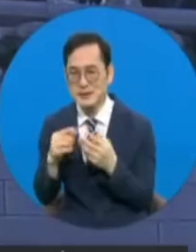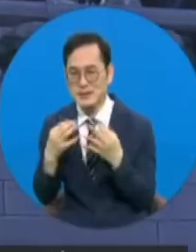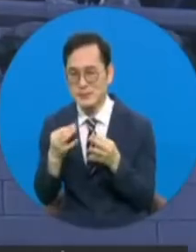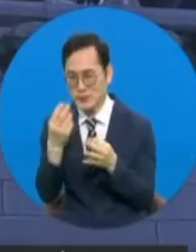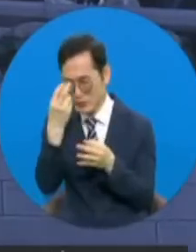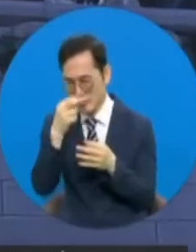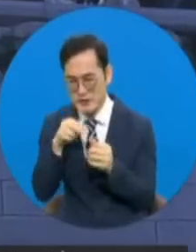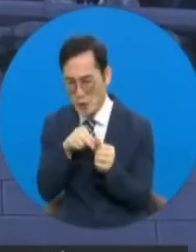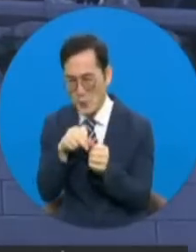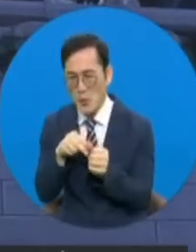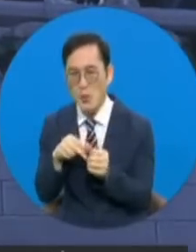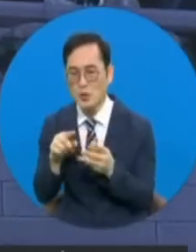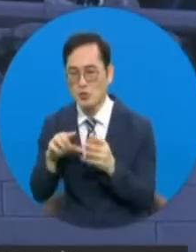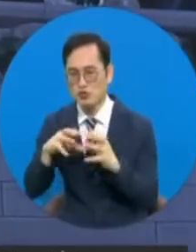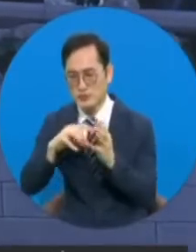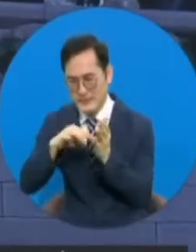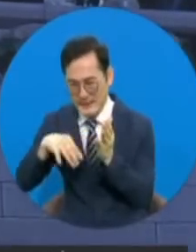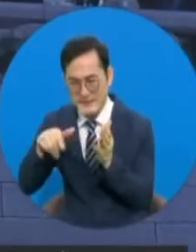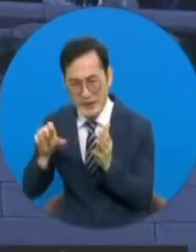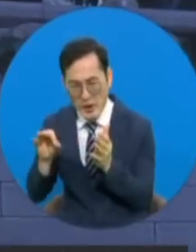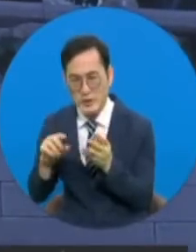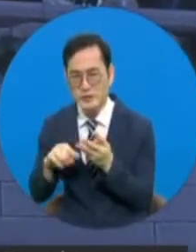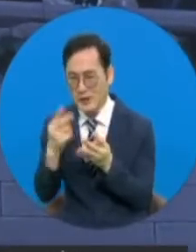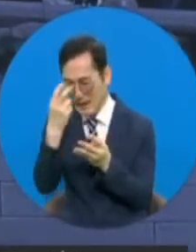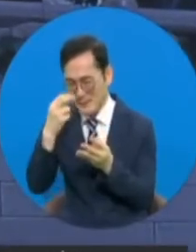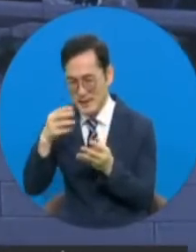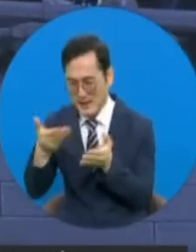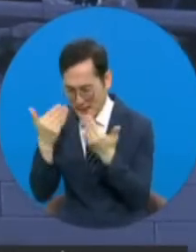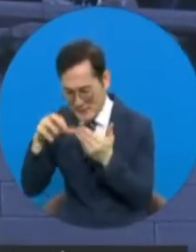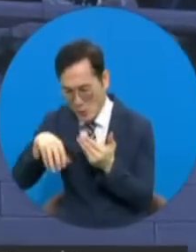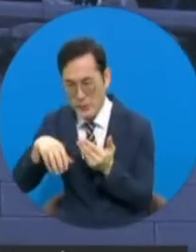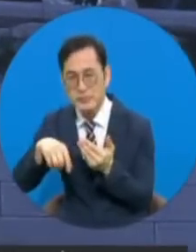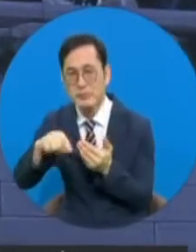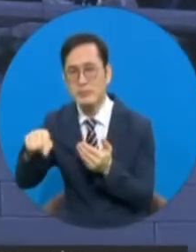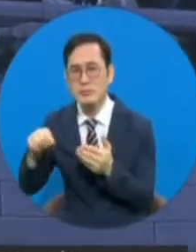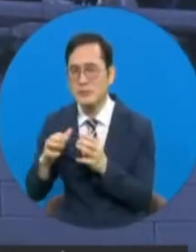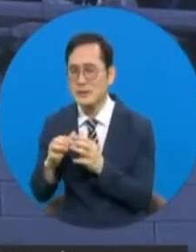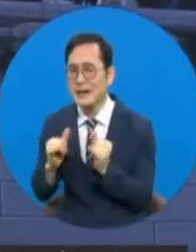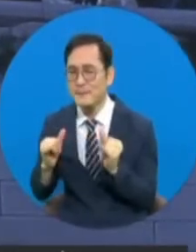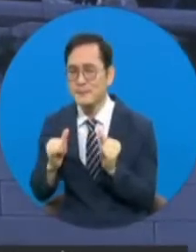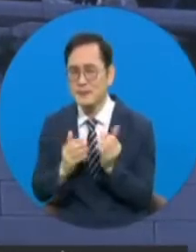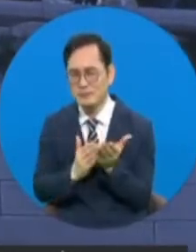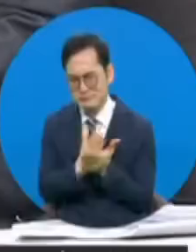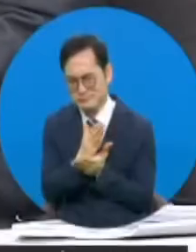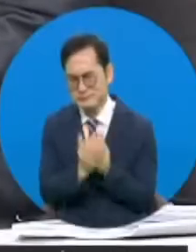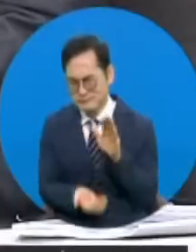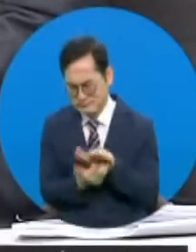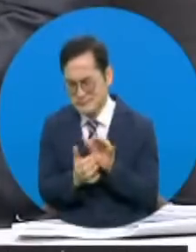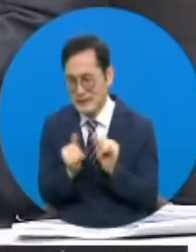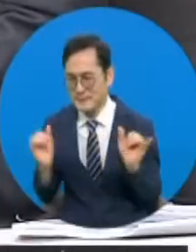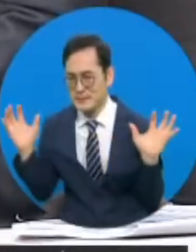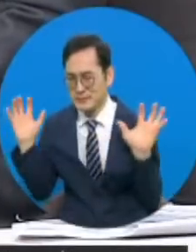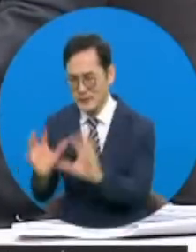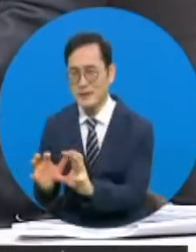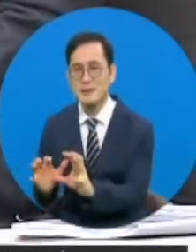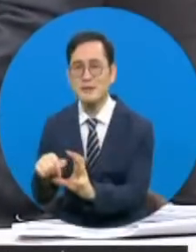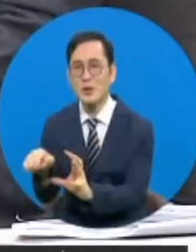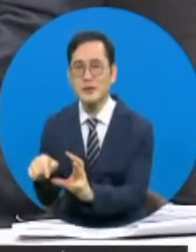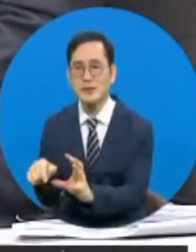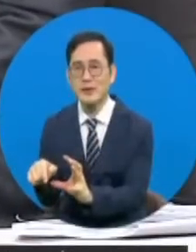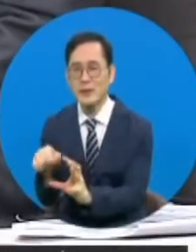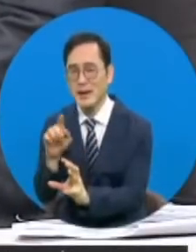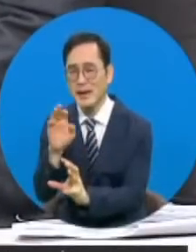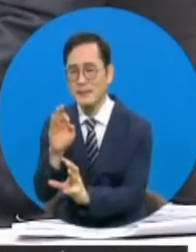금융정보원 국세청 감사원 등등에서의 소위 이제 에이스들이 다 파견이 돼서